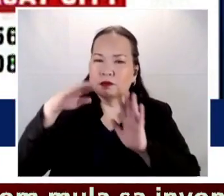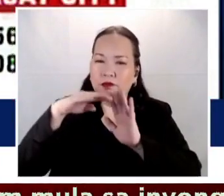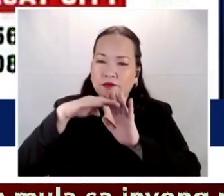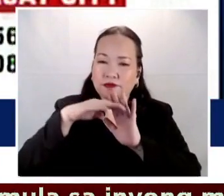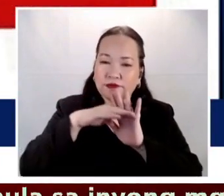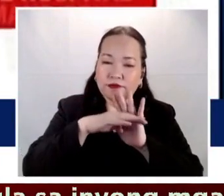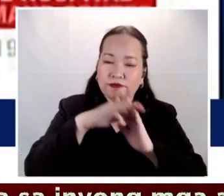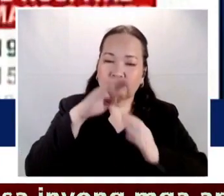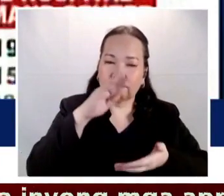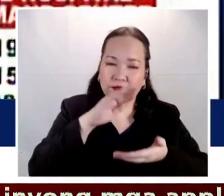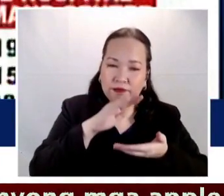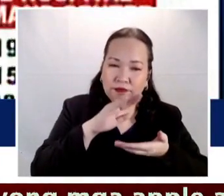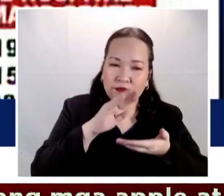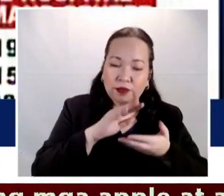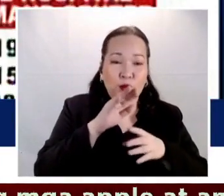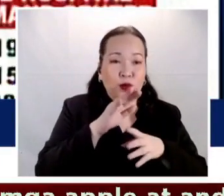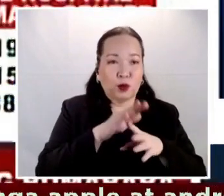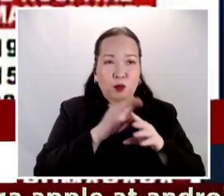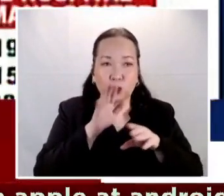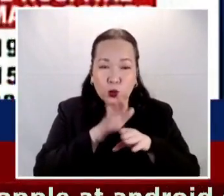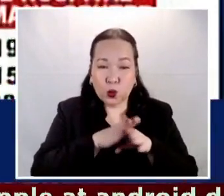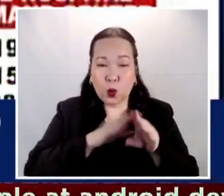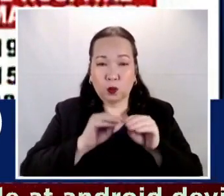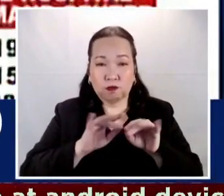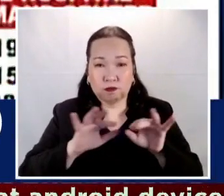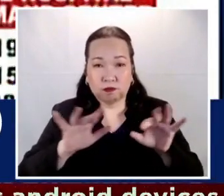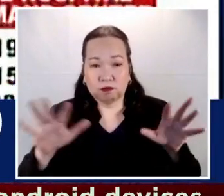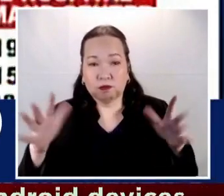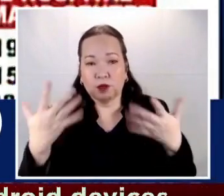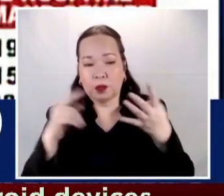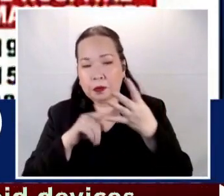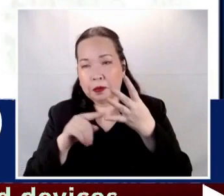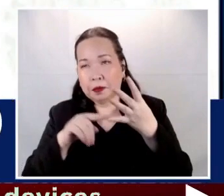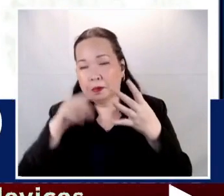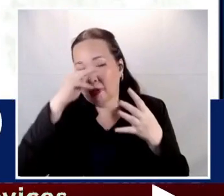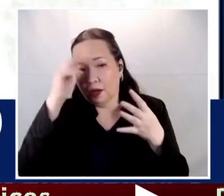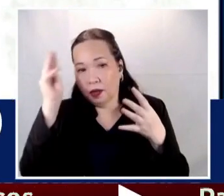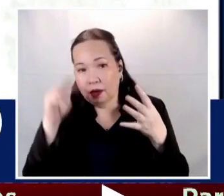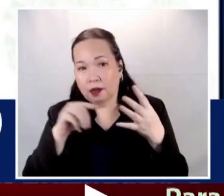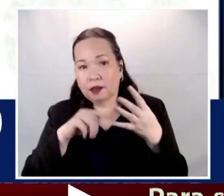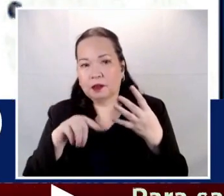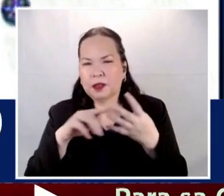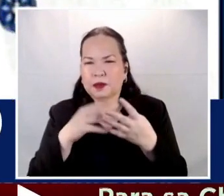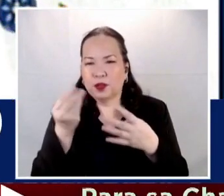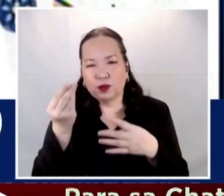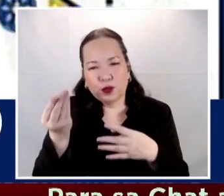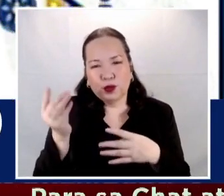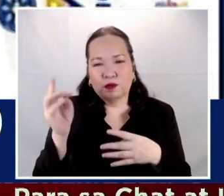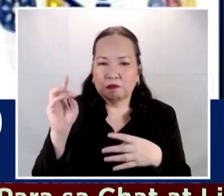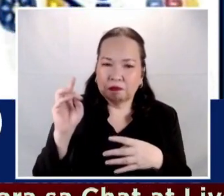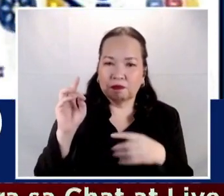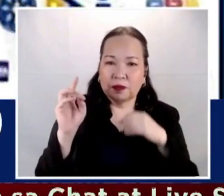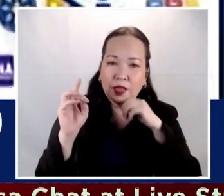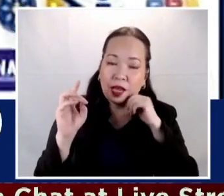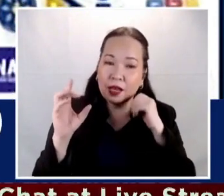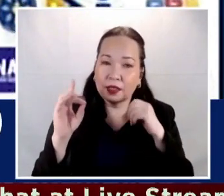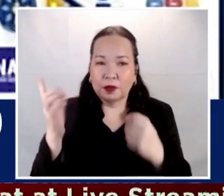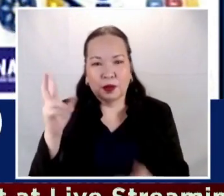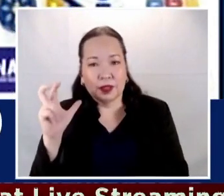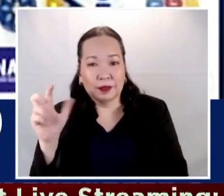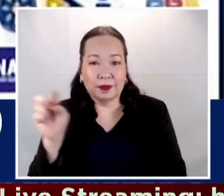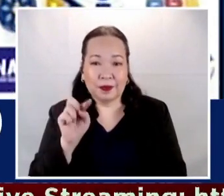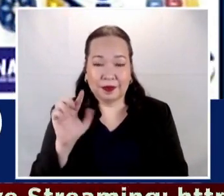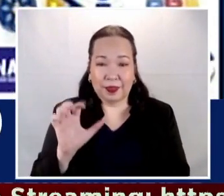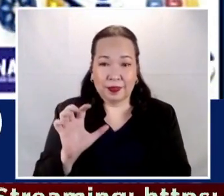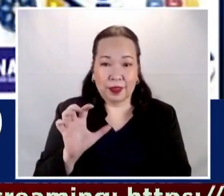bababa by end of March. Posibleng baka mga a few hundreds na lang yan, baka 300 to 500. Tulad